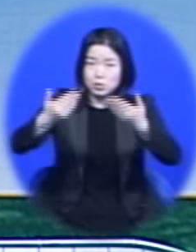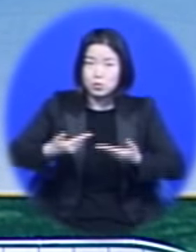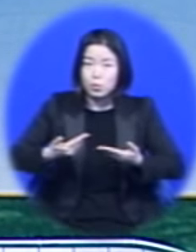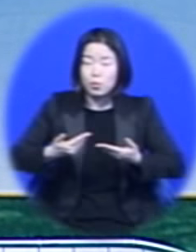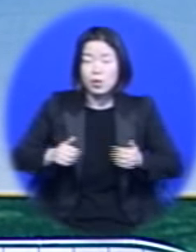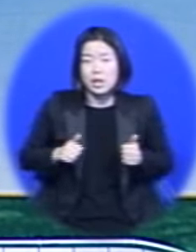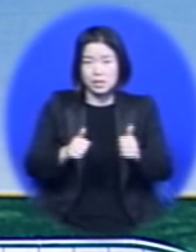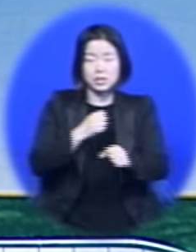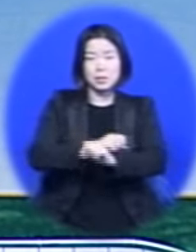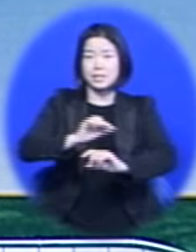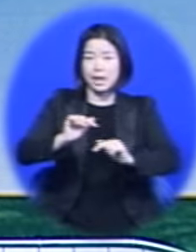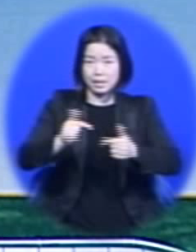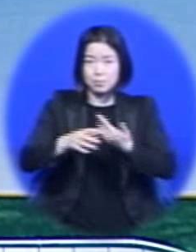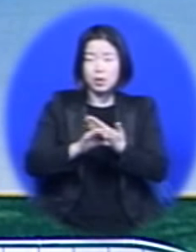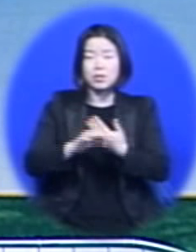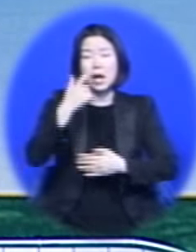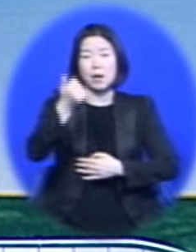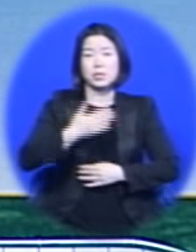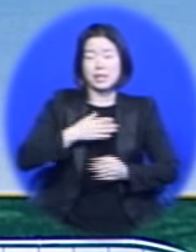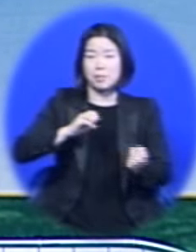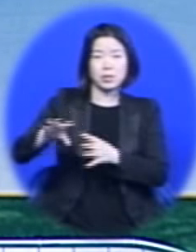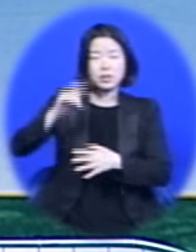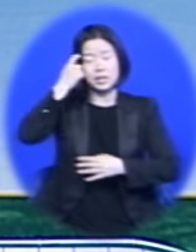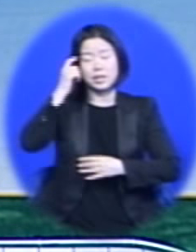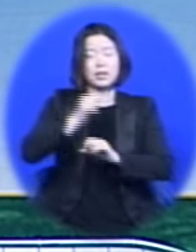하지 않으면 아버지가 나를 버릴 것이라고 생각하지 않습니다.